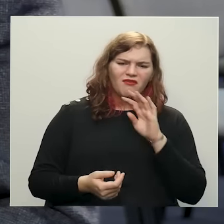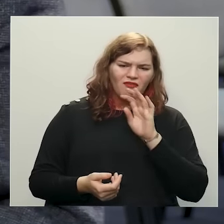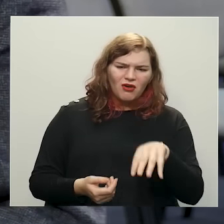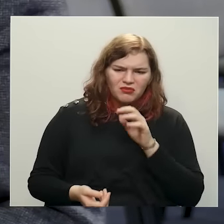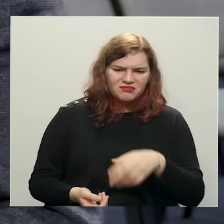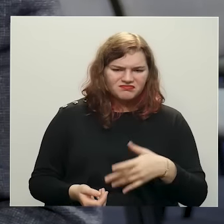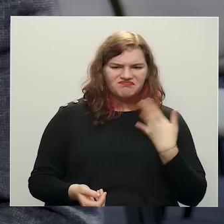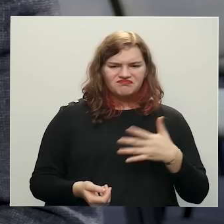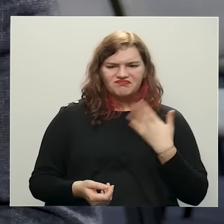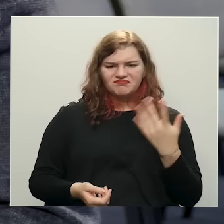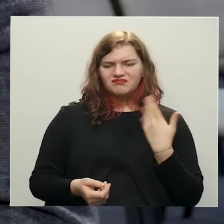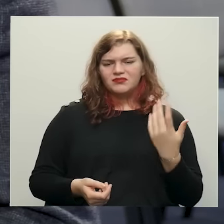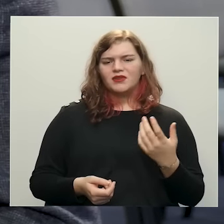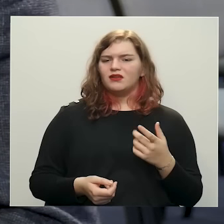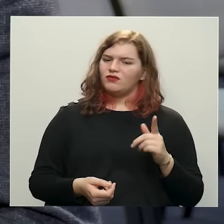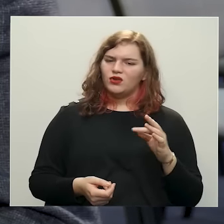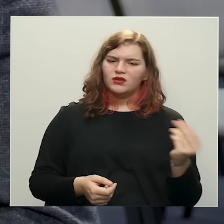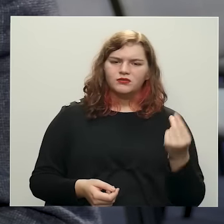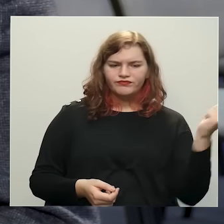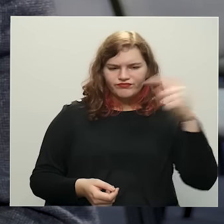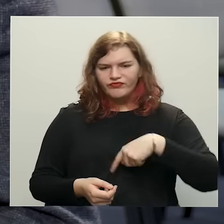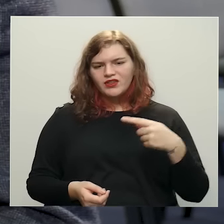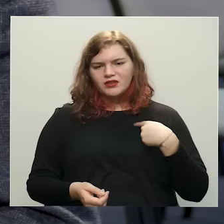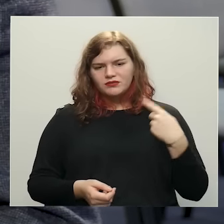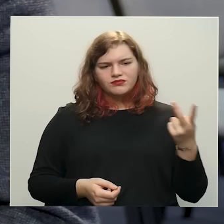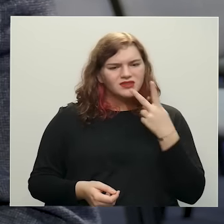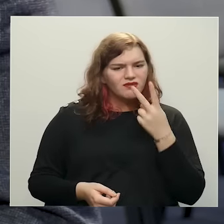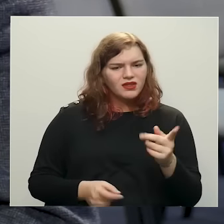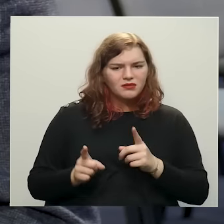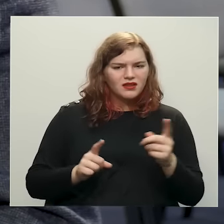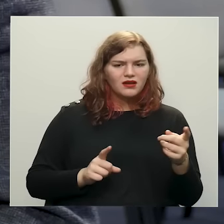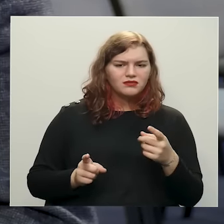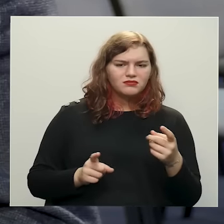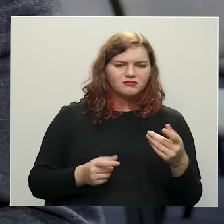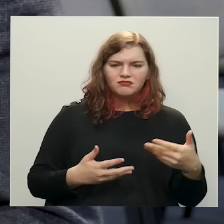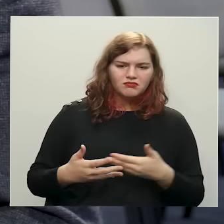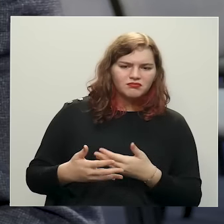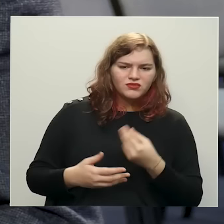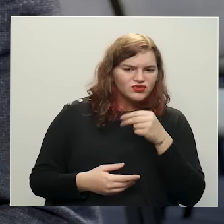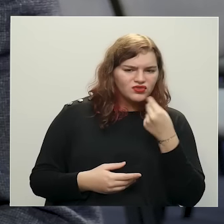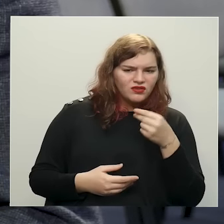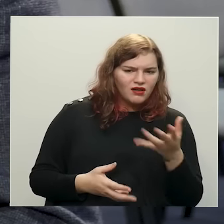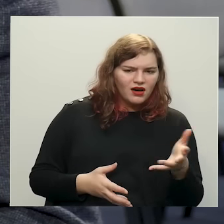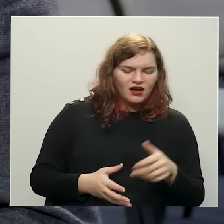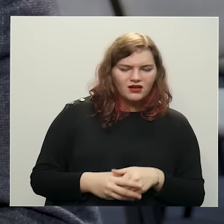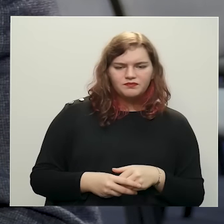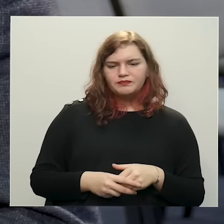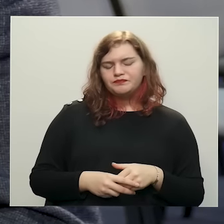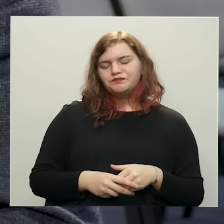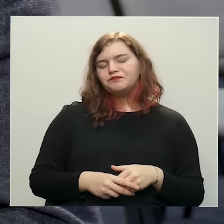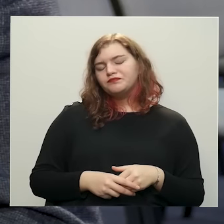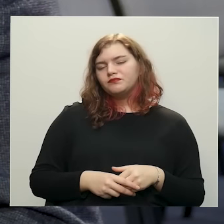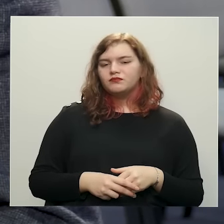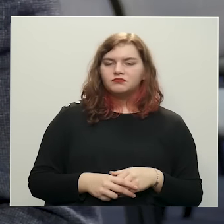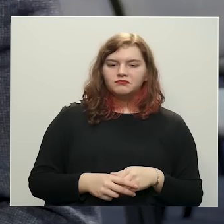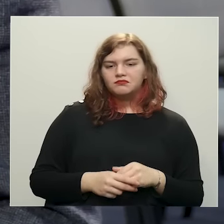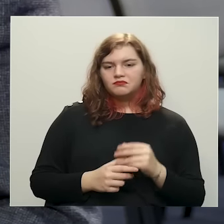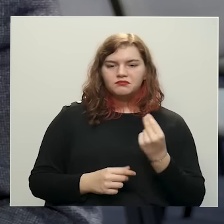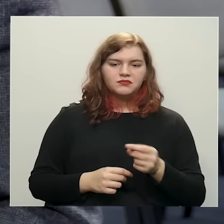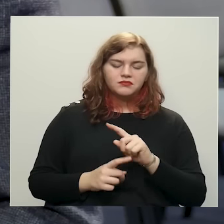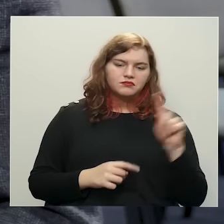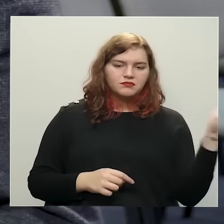vomită. Florina, trebuie să vii la cabinet să vedem dacă nu fi ceva pe acolo. Ne-am